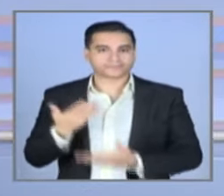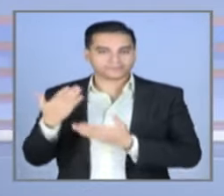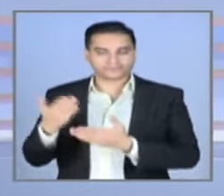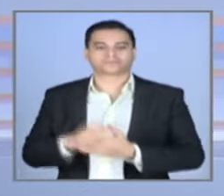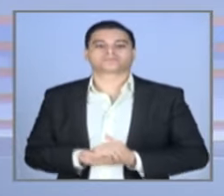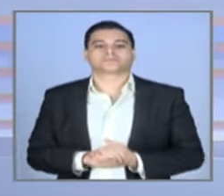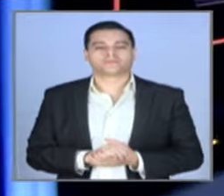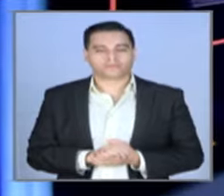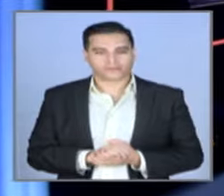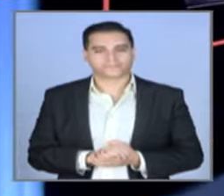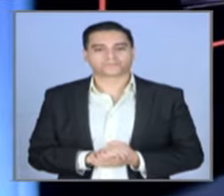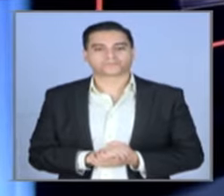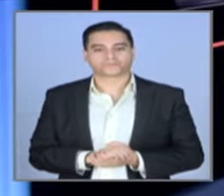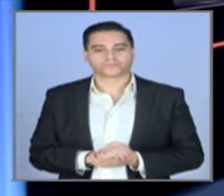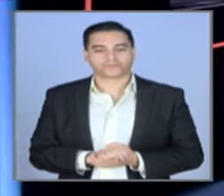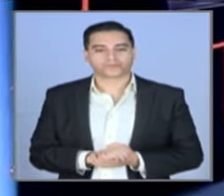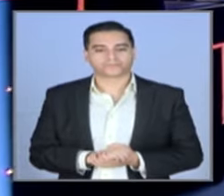أدب والسؤال هو: